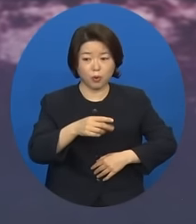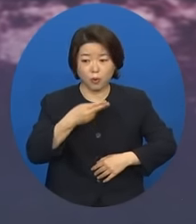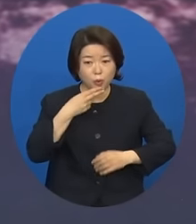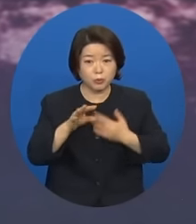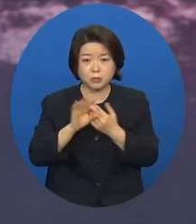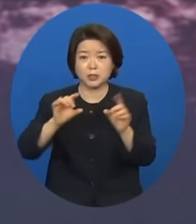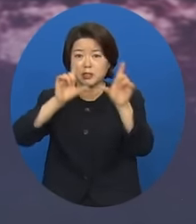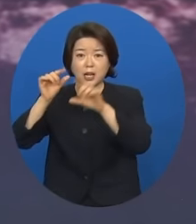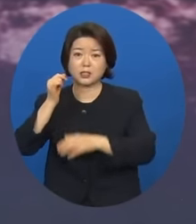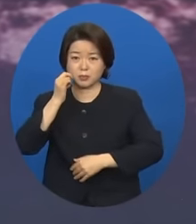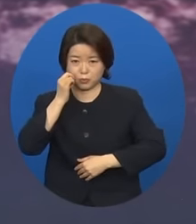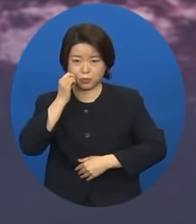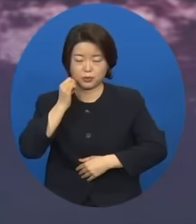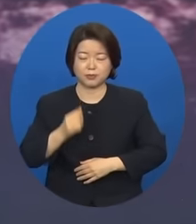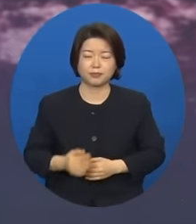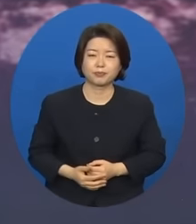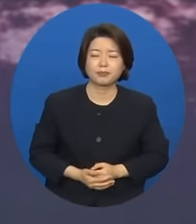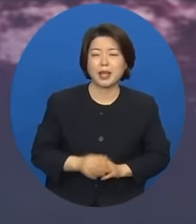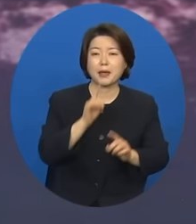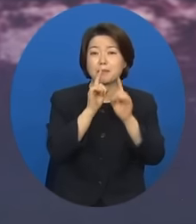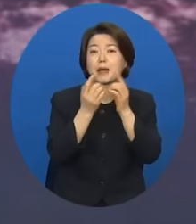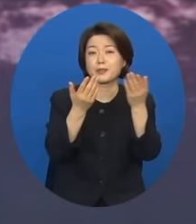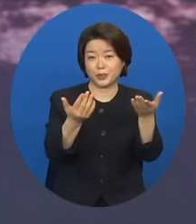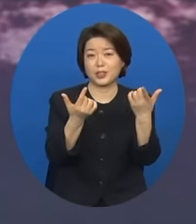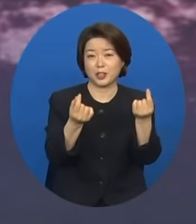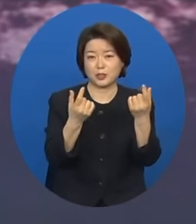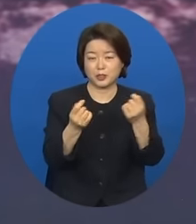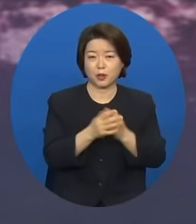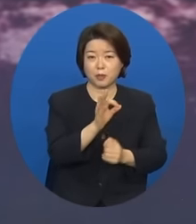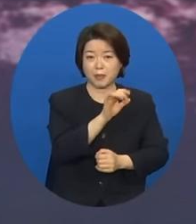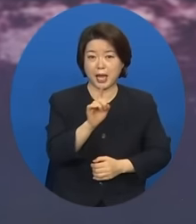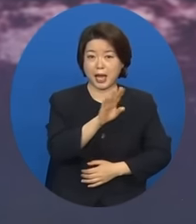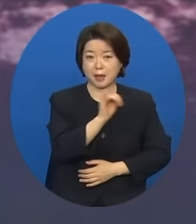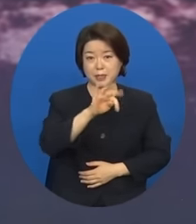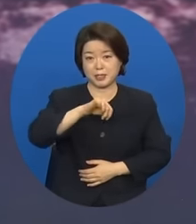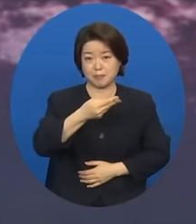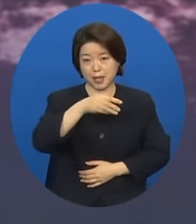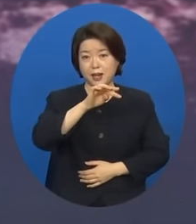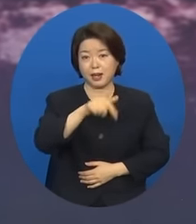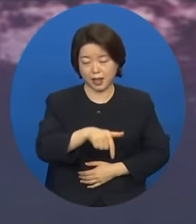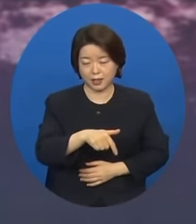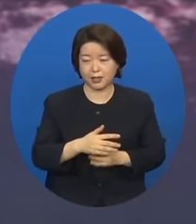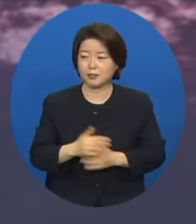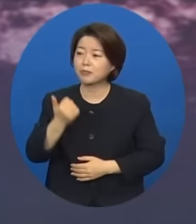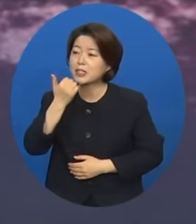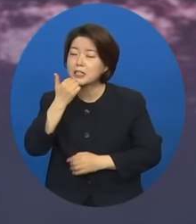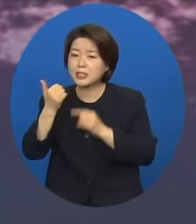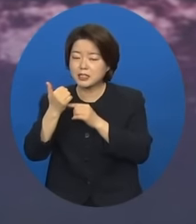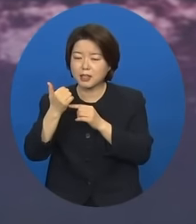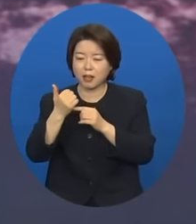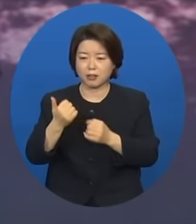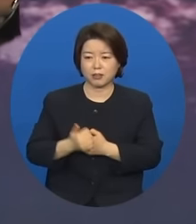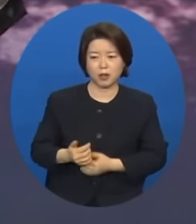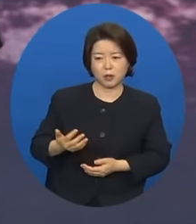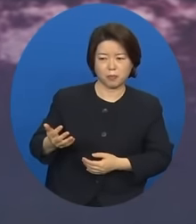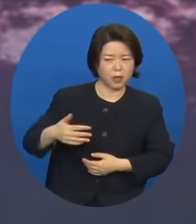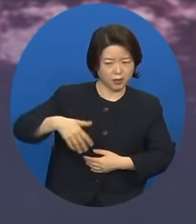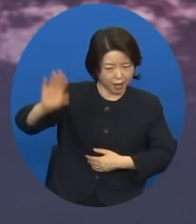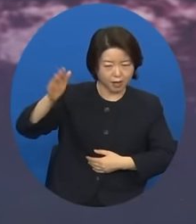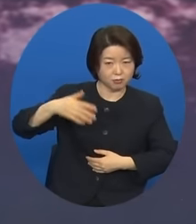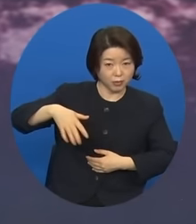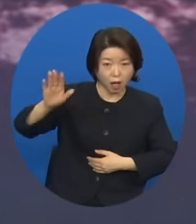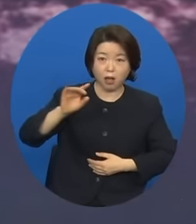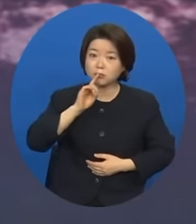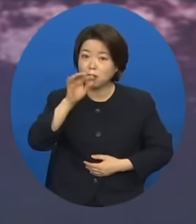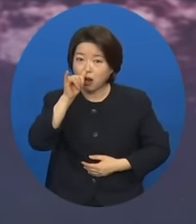그런 것이죠데 말씀드린 대로 이제 아비멜렉이 이삭을 어떻게 하라 그죠 떠나라고 꾸 떠나라고 해가지고